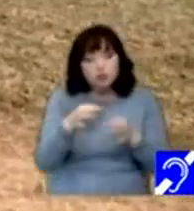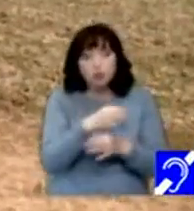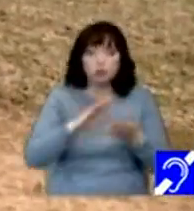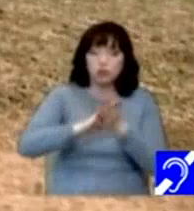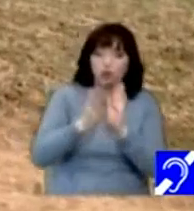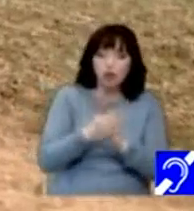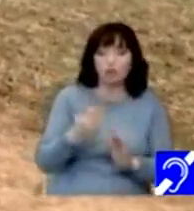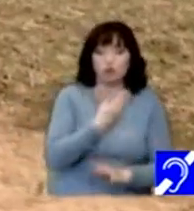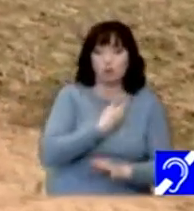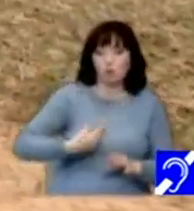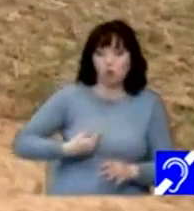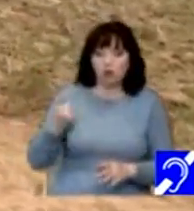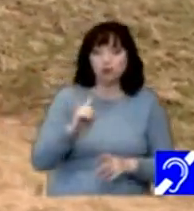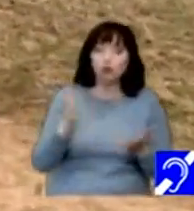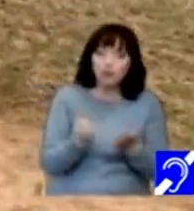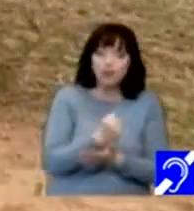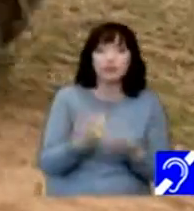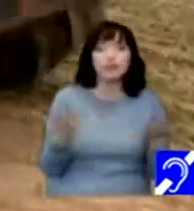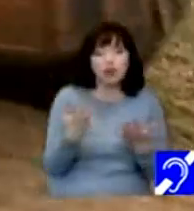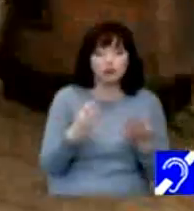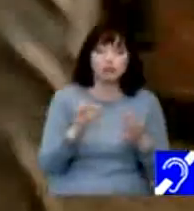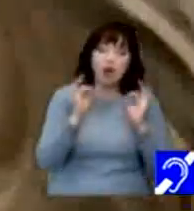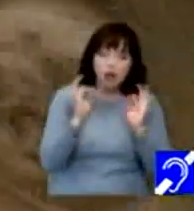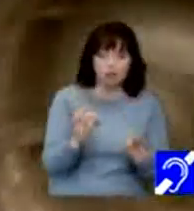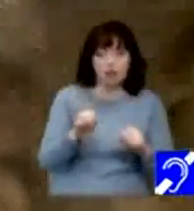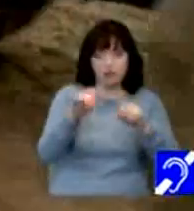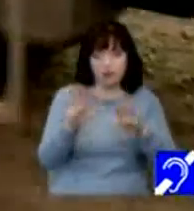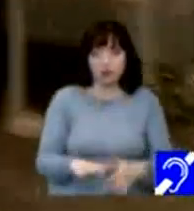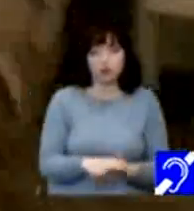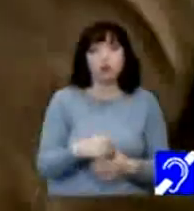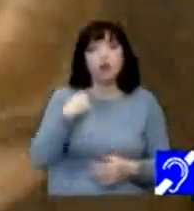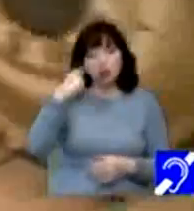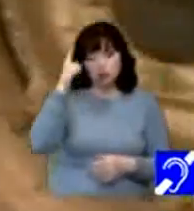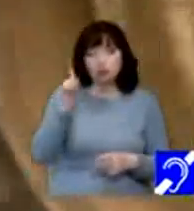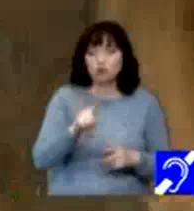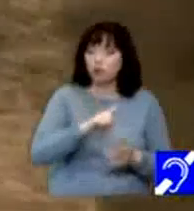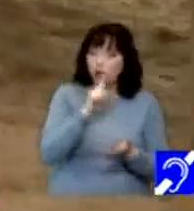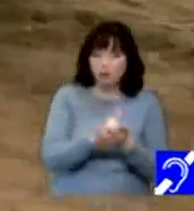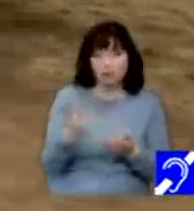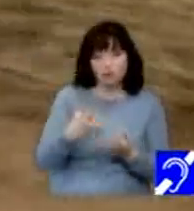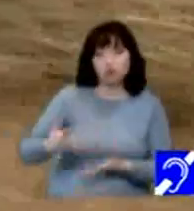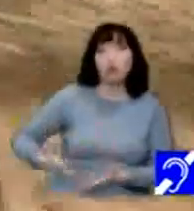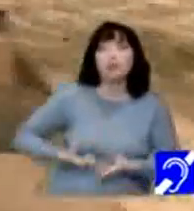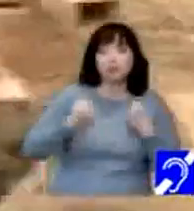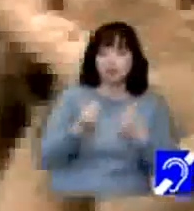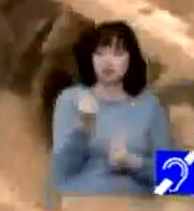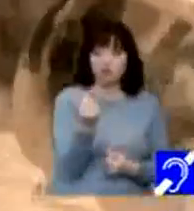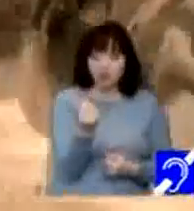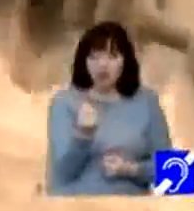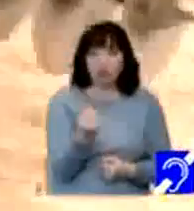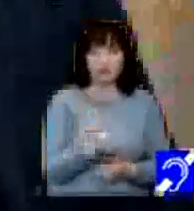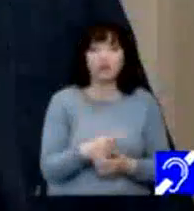de la București pentru a găsi soluții optime. Eu cred că și asistență financiară, deoarece necesită investiții nemijlocite